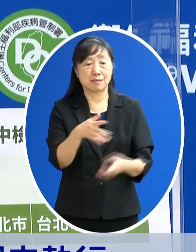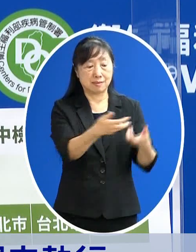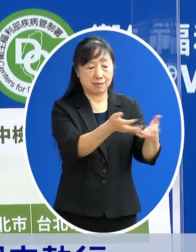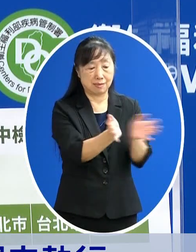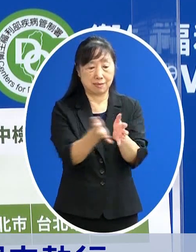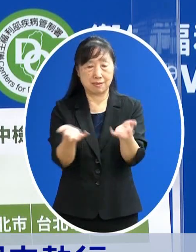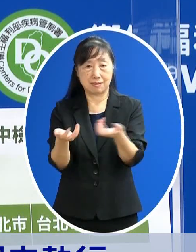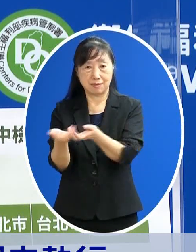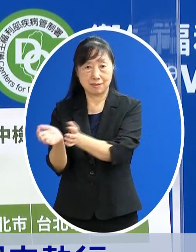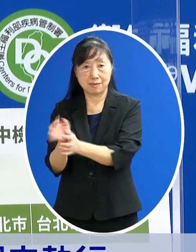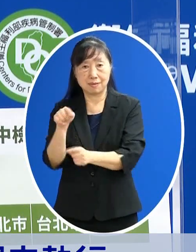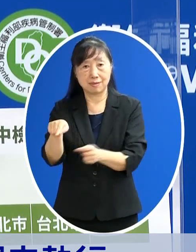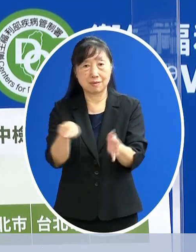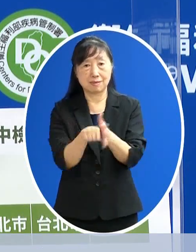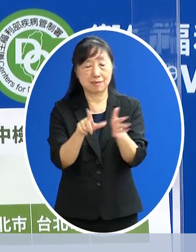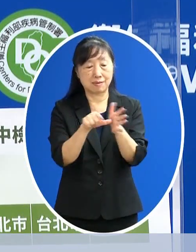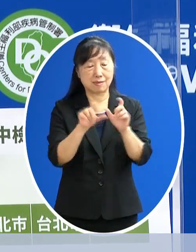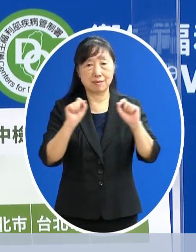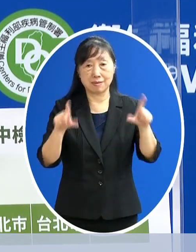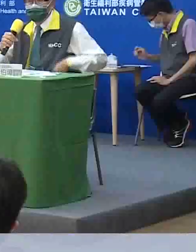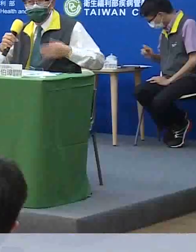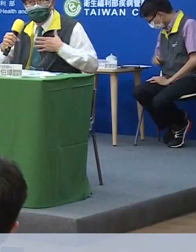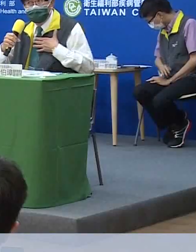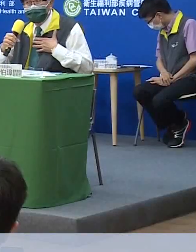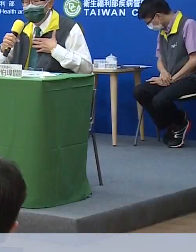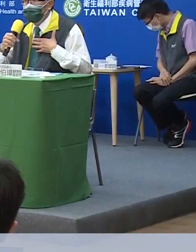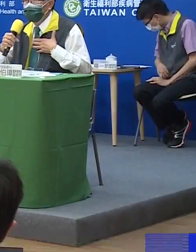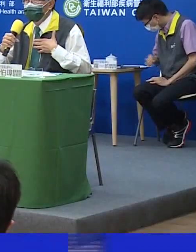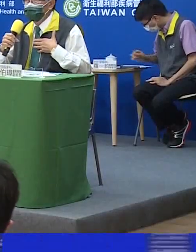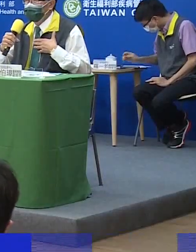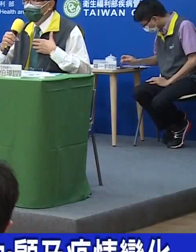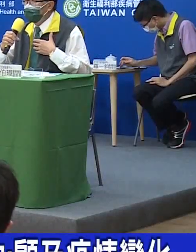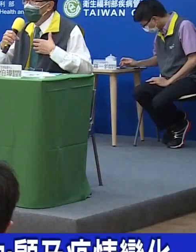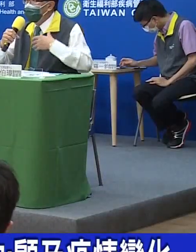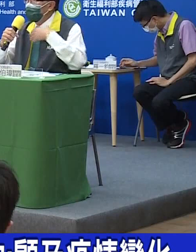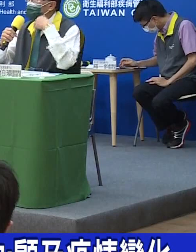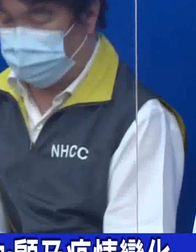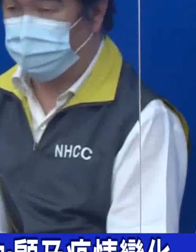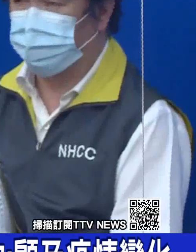段让他们去执行相关的目标， 不让飙升的确诊数